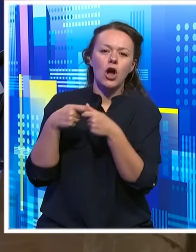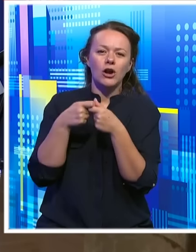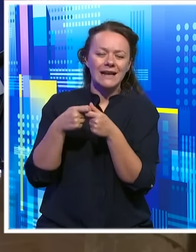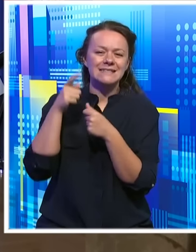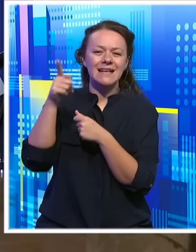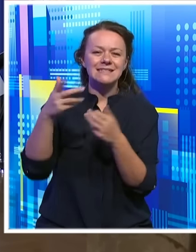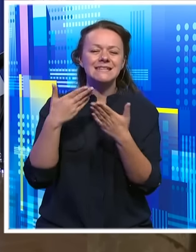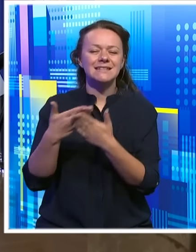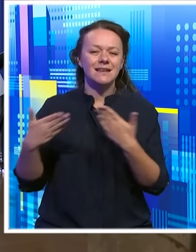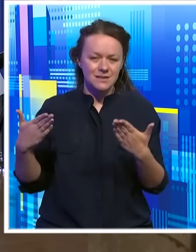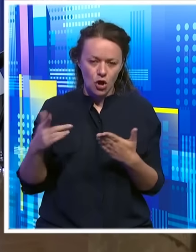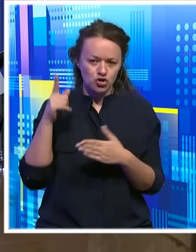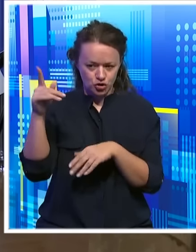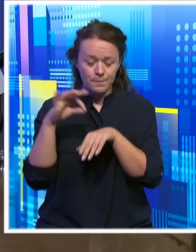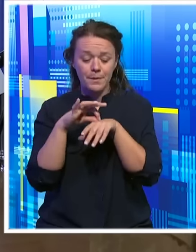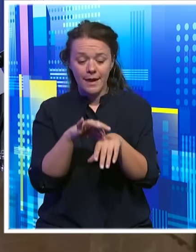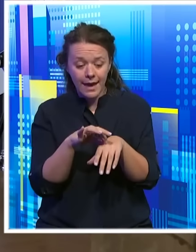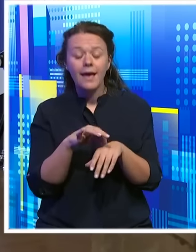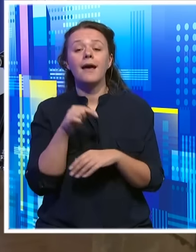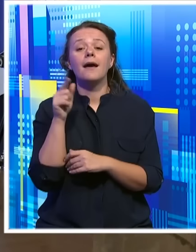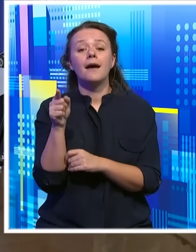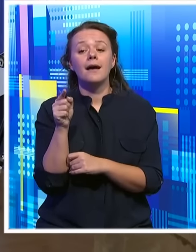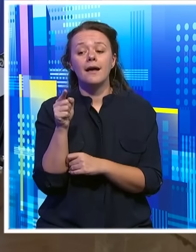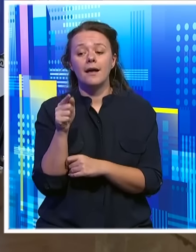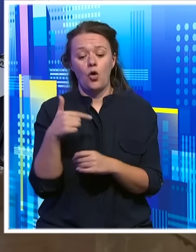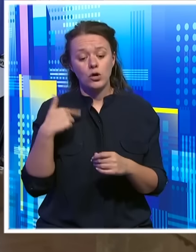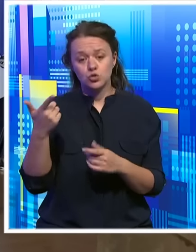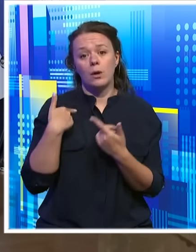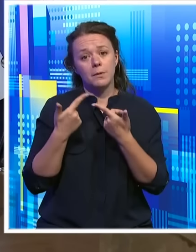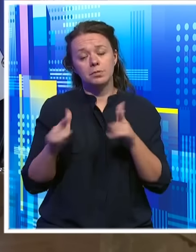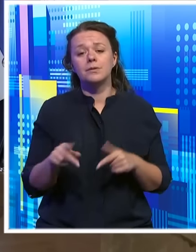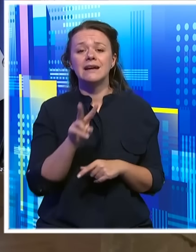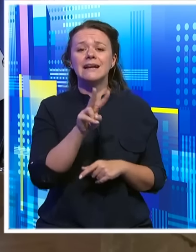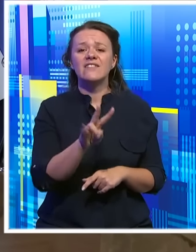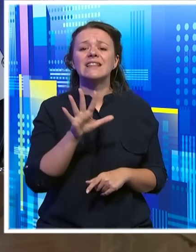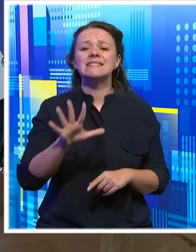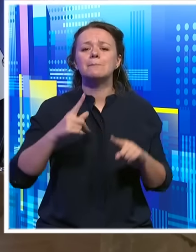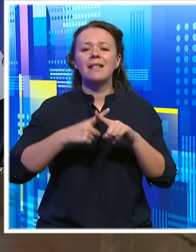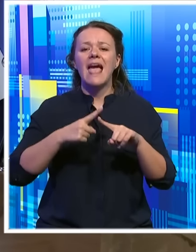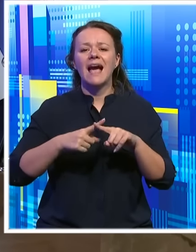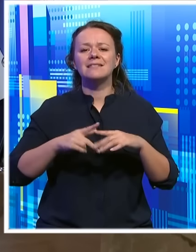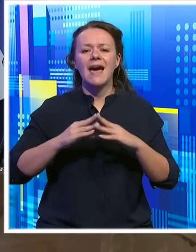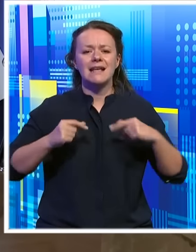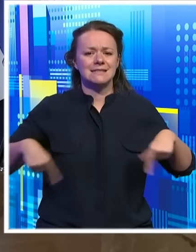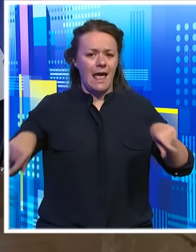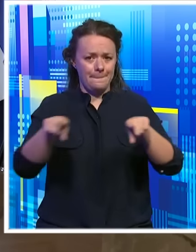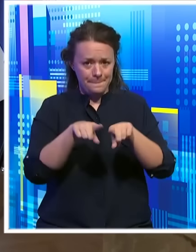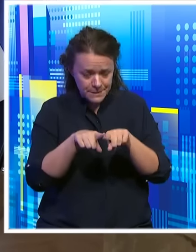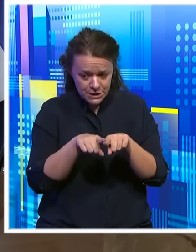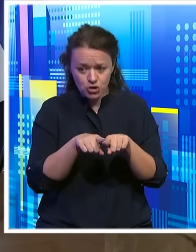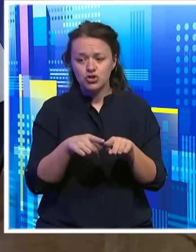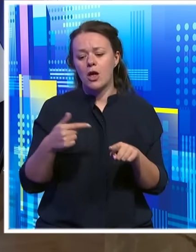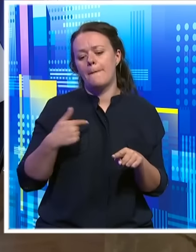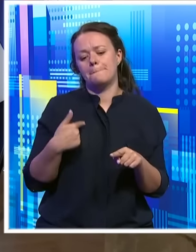izložbe. Dozvoljeno nam je na 25 hektara da to bude raspoređeno. Mi smo odvojili ovde jedan malo